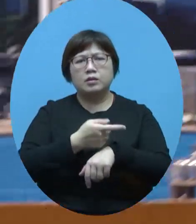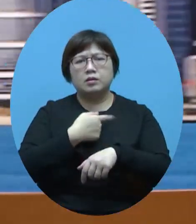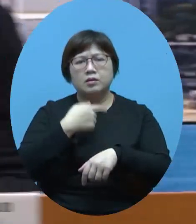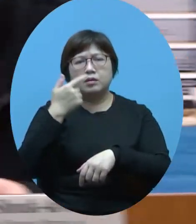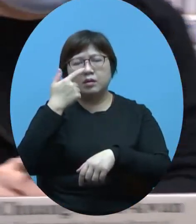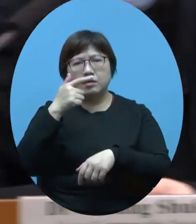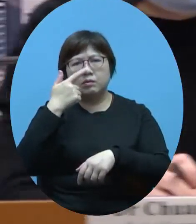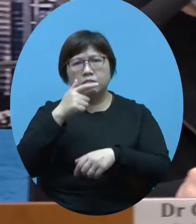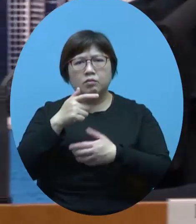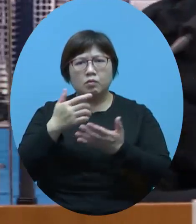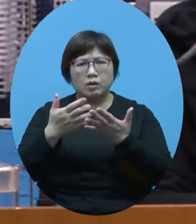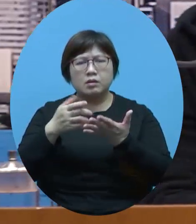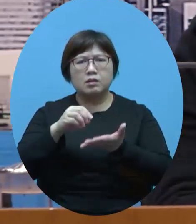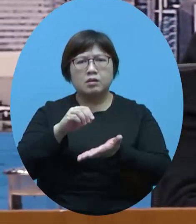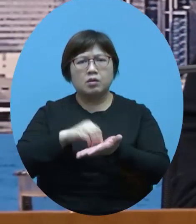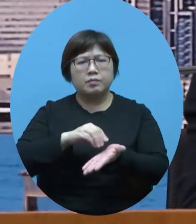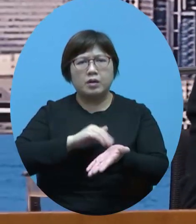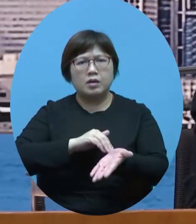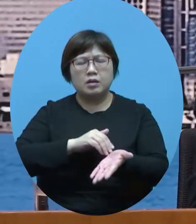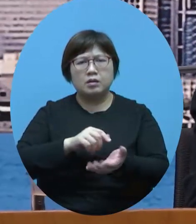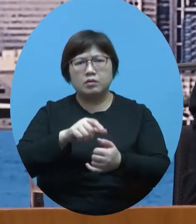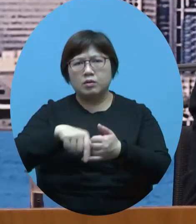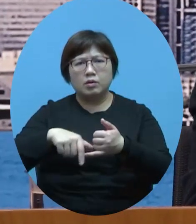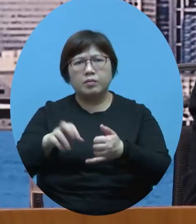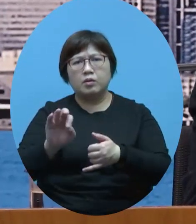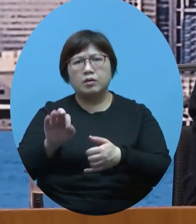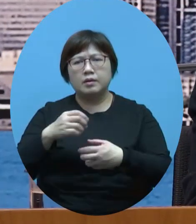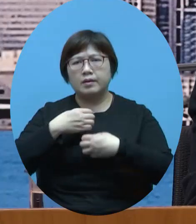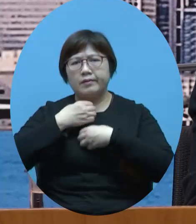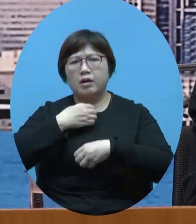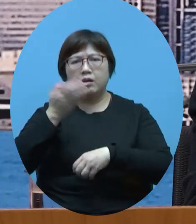的初步或者確診個案。 好，打他那邊。